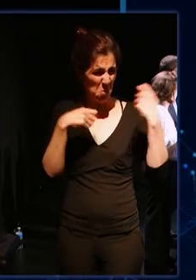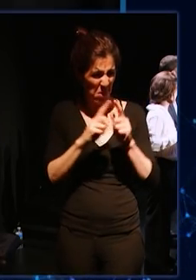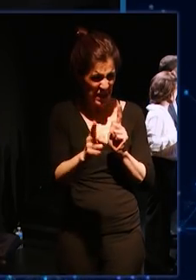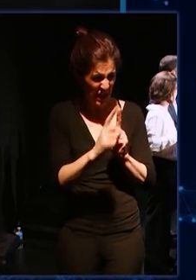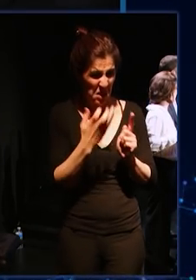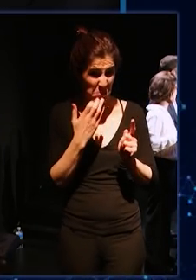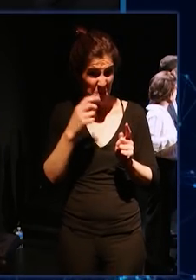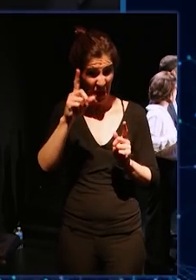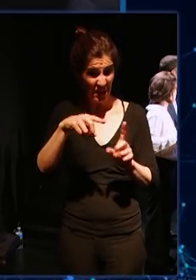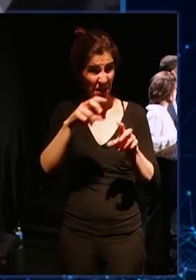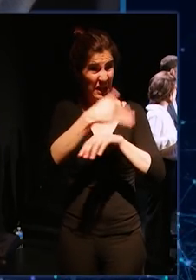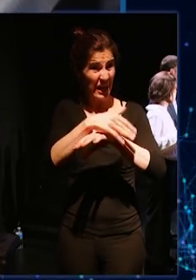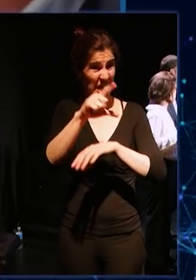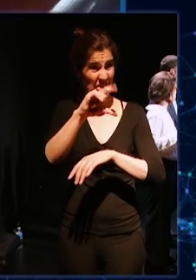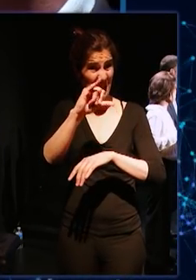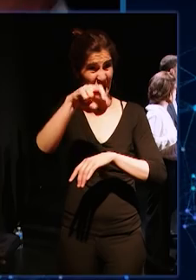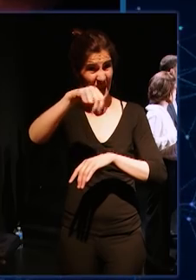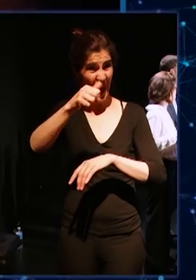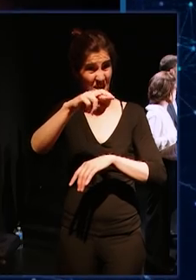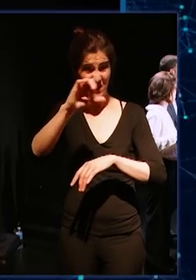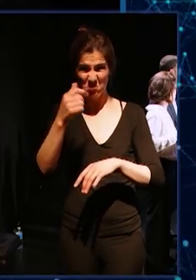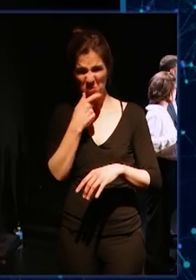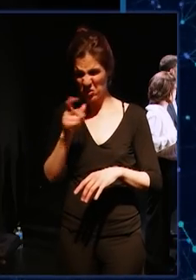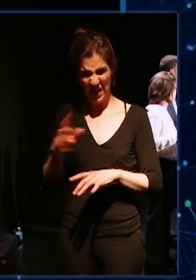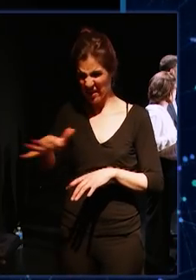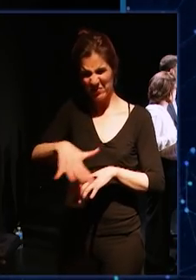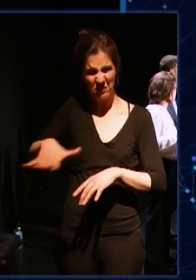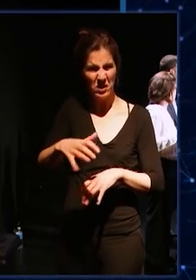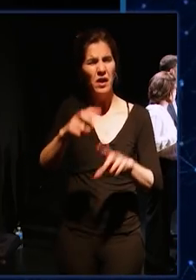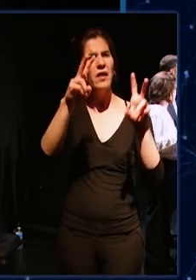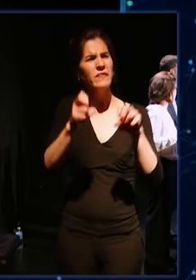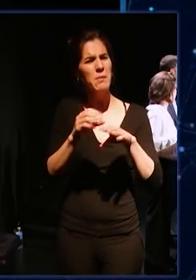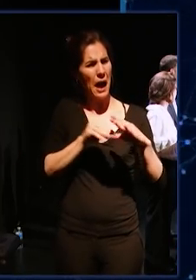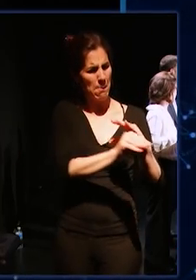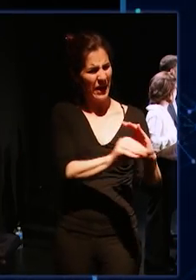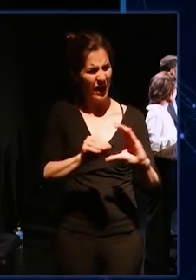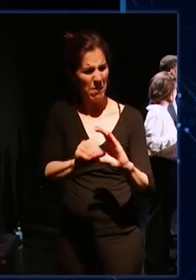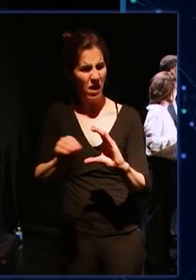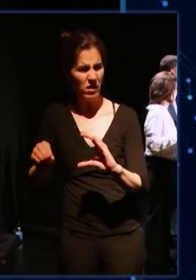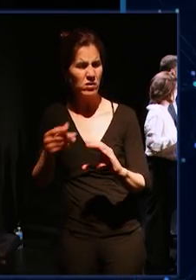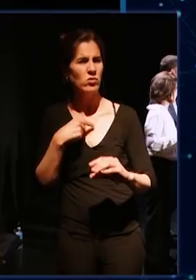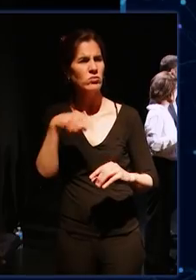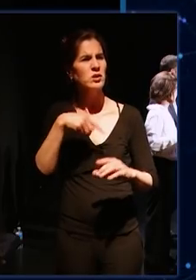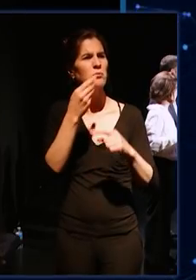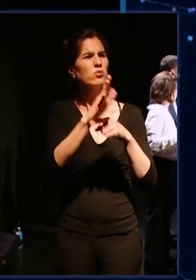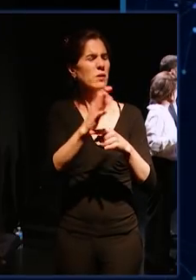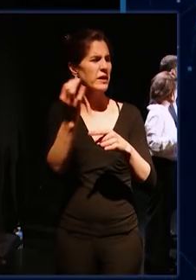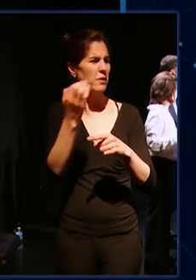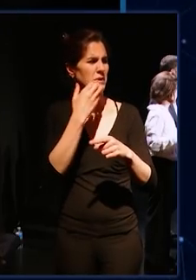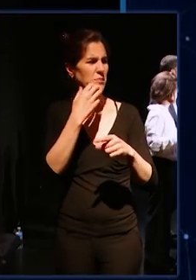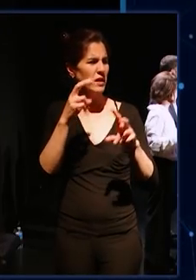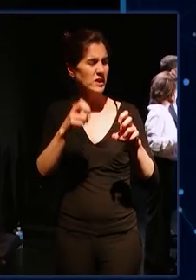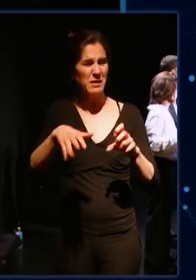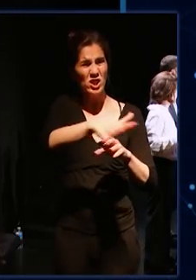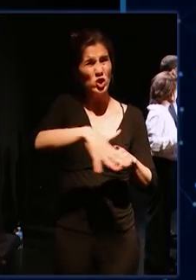carrer Inas. Respecte a l'aparcament, nosaltres proposem, per un costat, replantejar el tema de l'aparcament rotatori de la zona